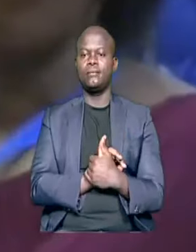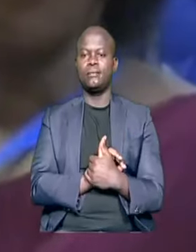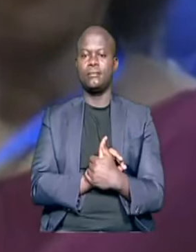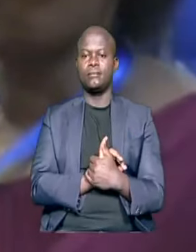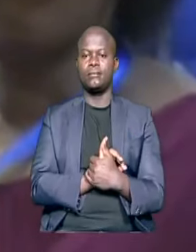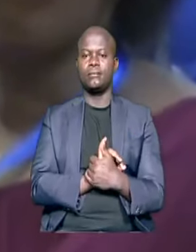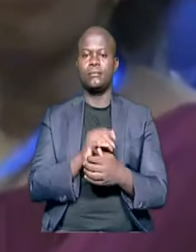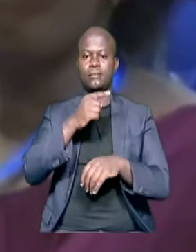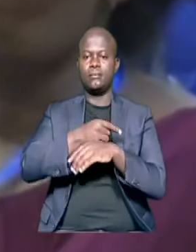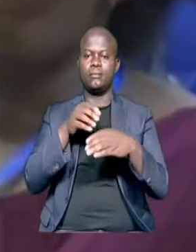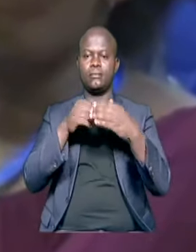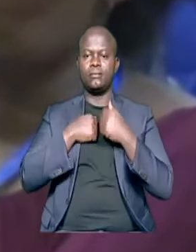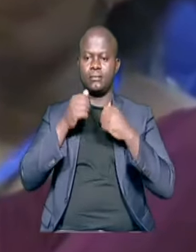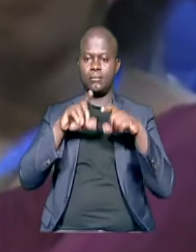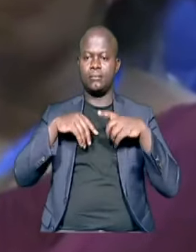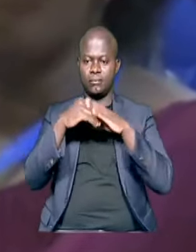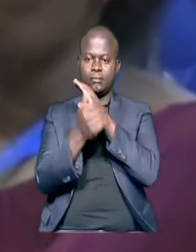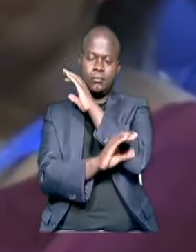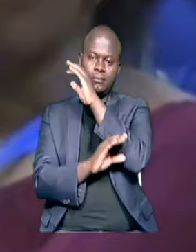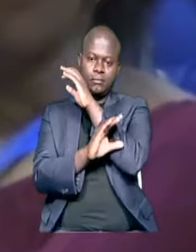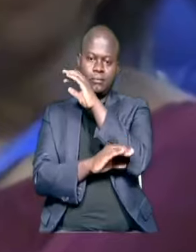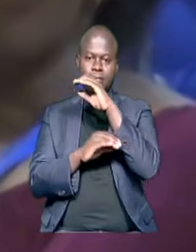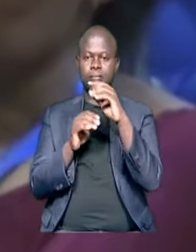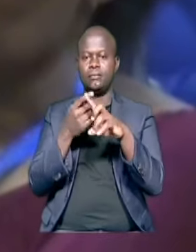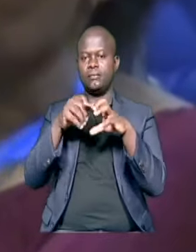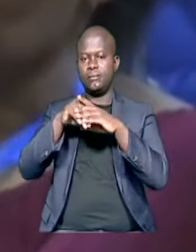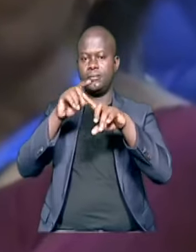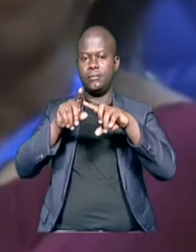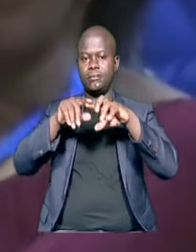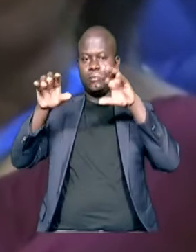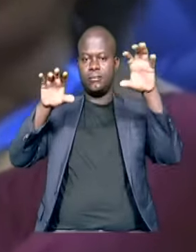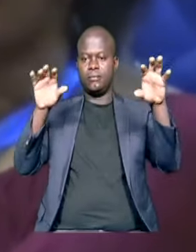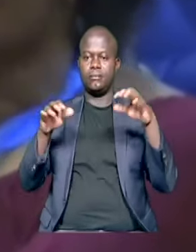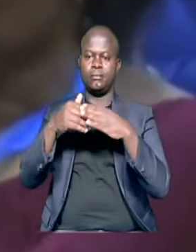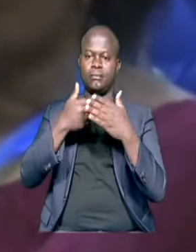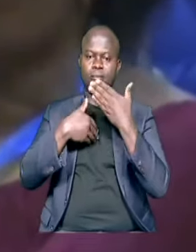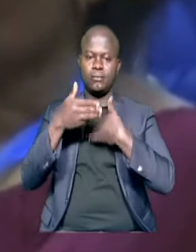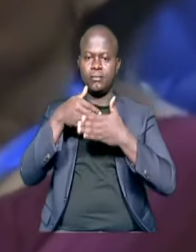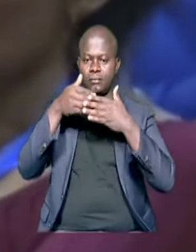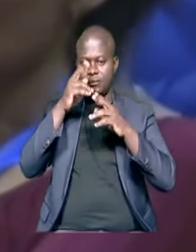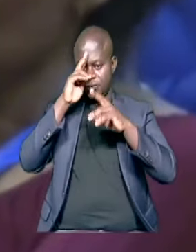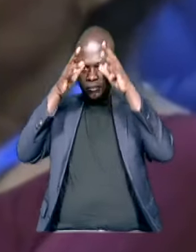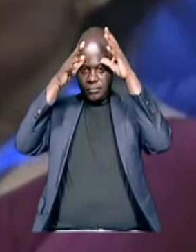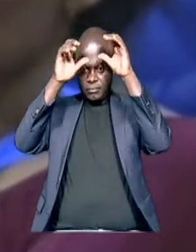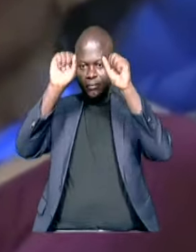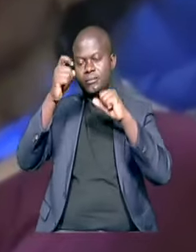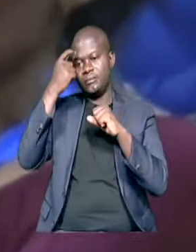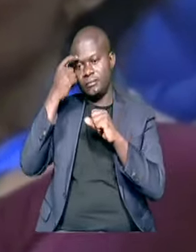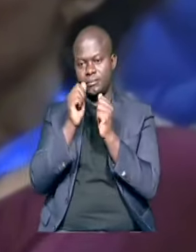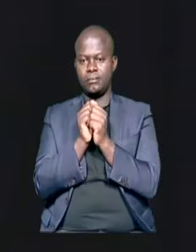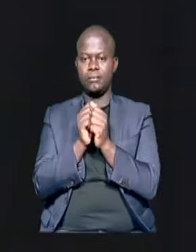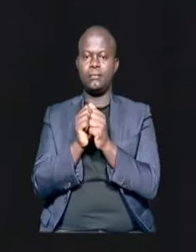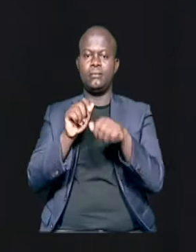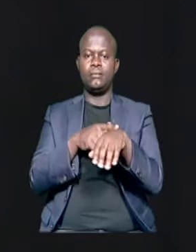ni umunsi uhuza abanyarwanda baba mu mahanga baturutse imihanda yose bakagirana ibiganiro na perezida wa repubulika Paul Kagame biba ari